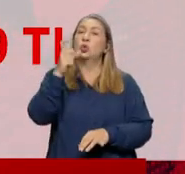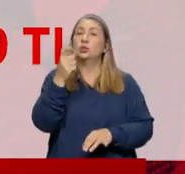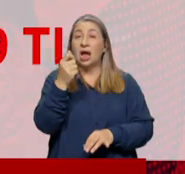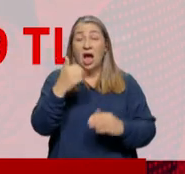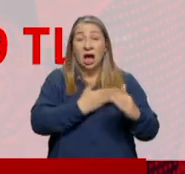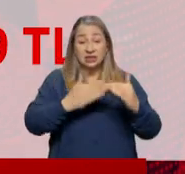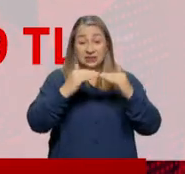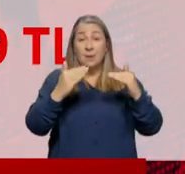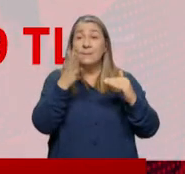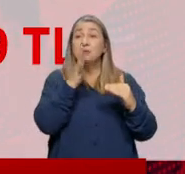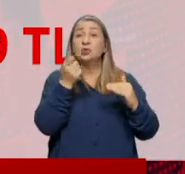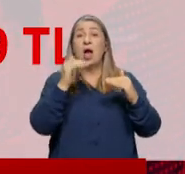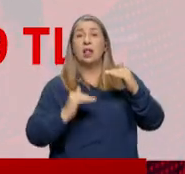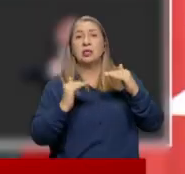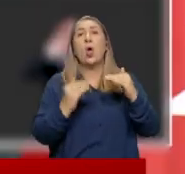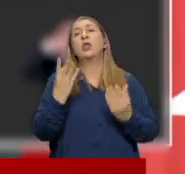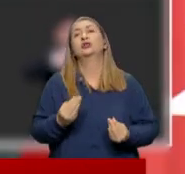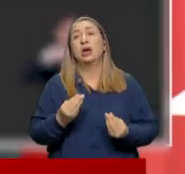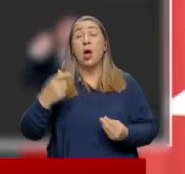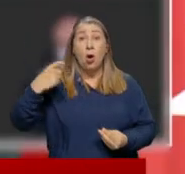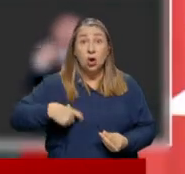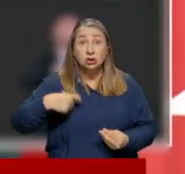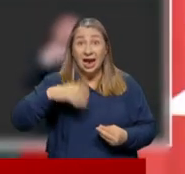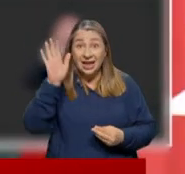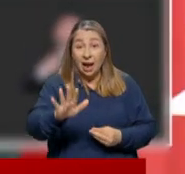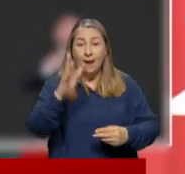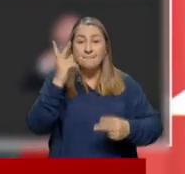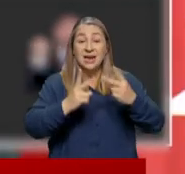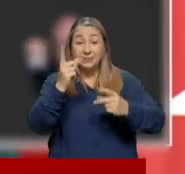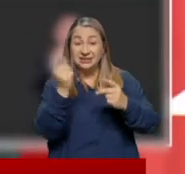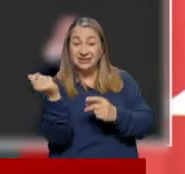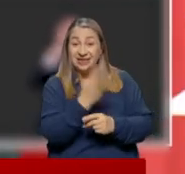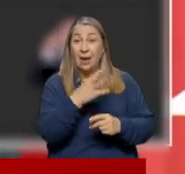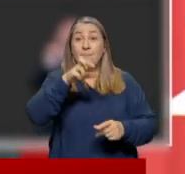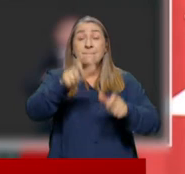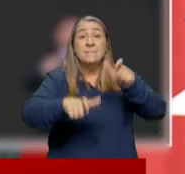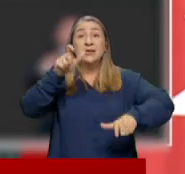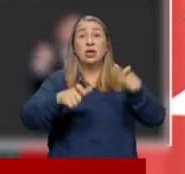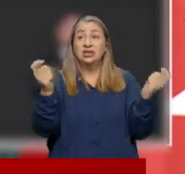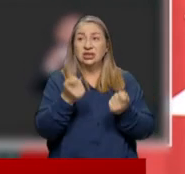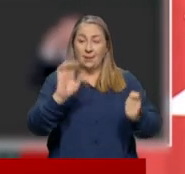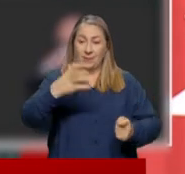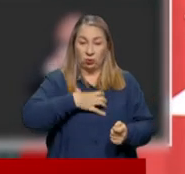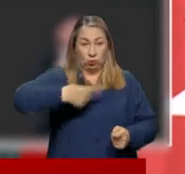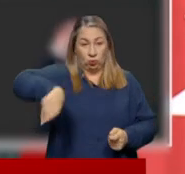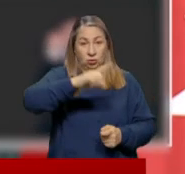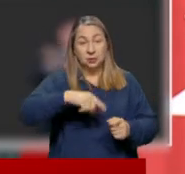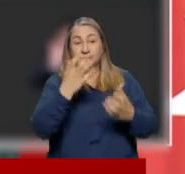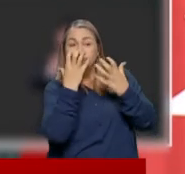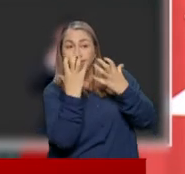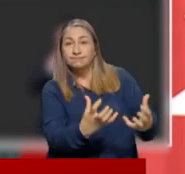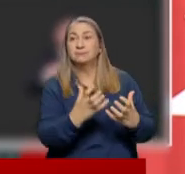lira açlık sınırının 500 lira altında olacak özellikle belli sayıya kadar personel çalıştıran işverenleri